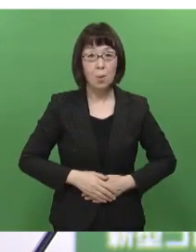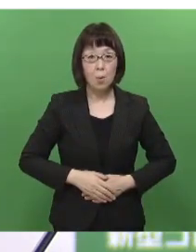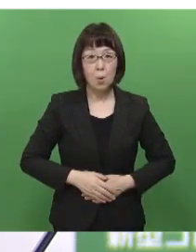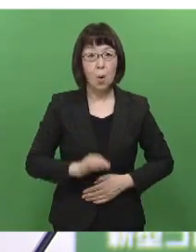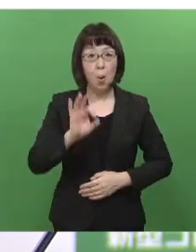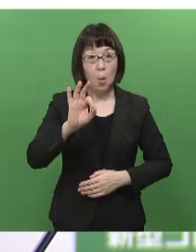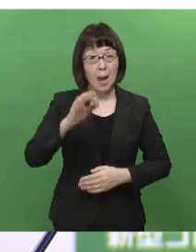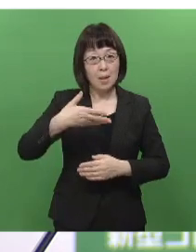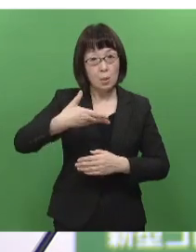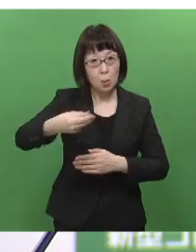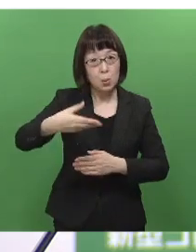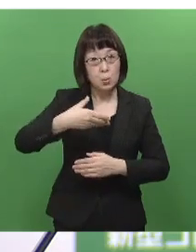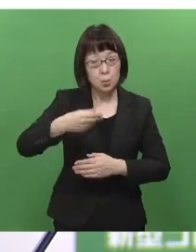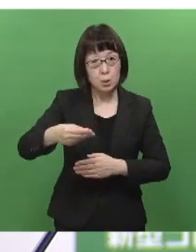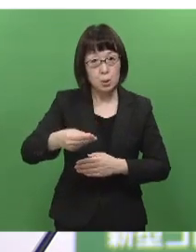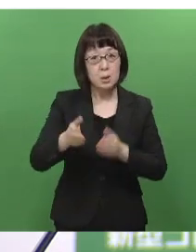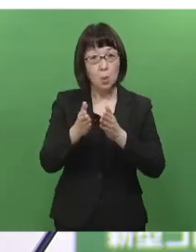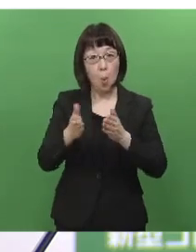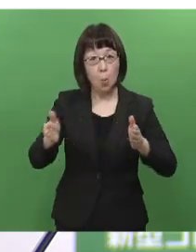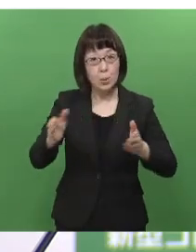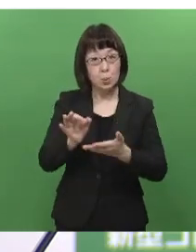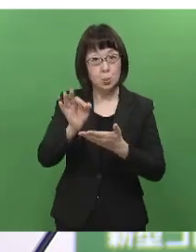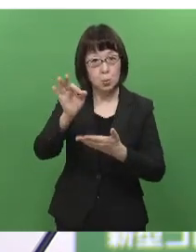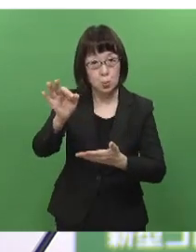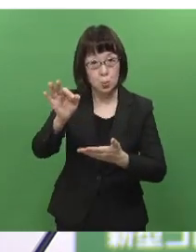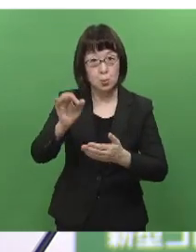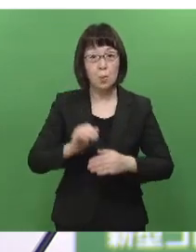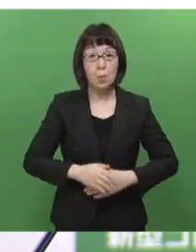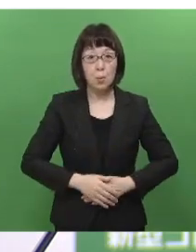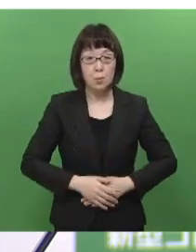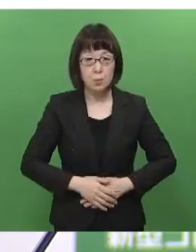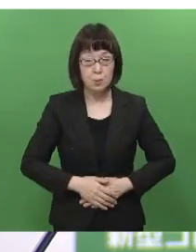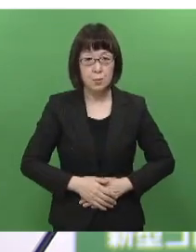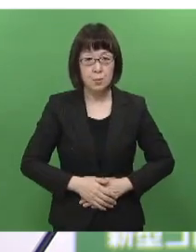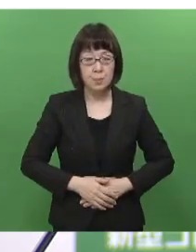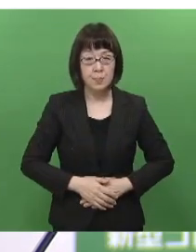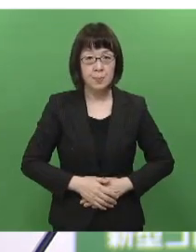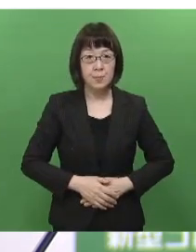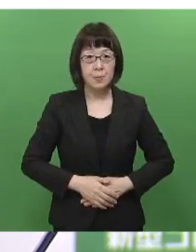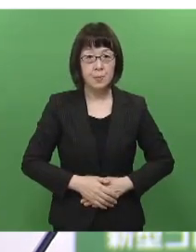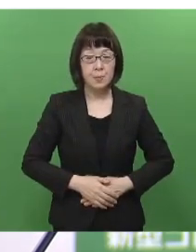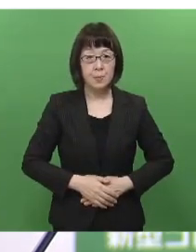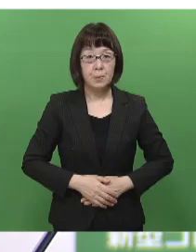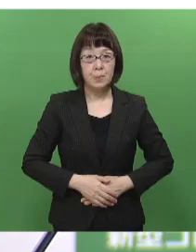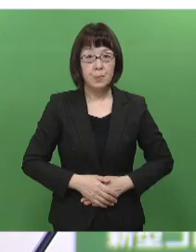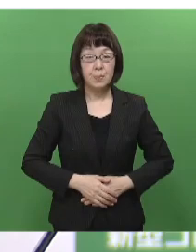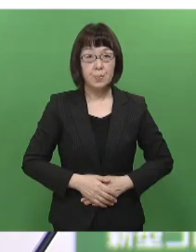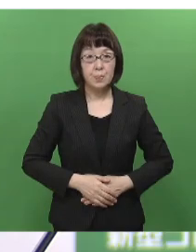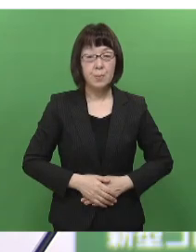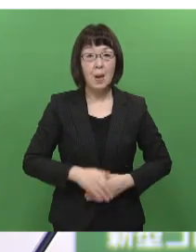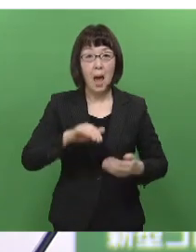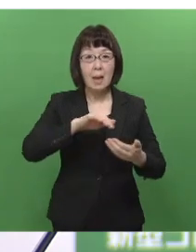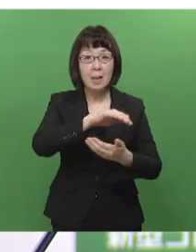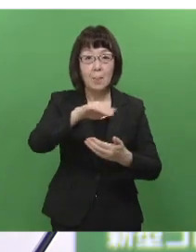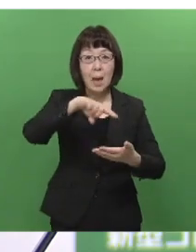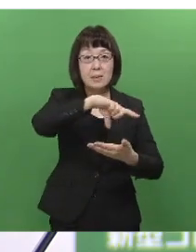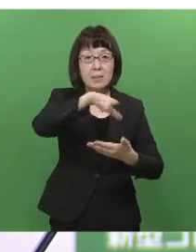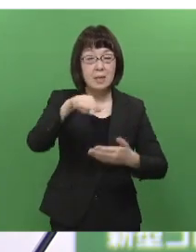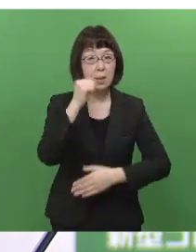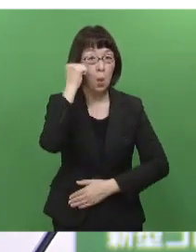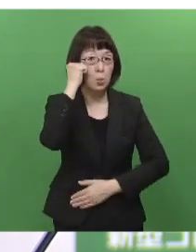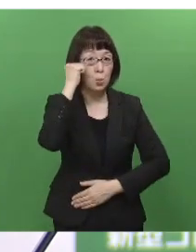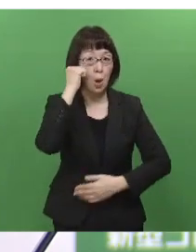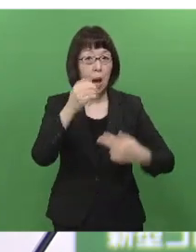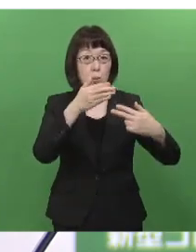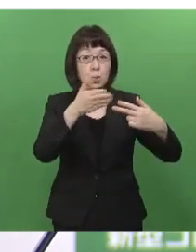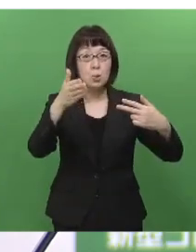の優遇を充実をいたします。さらに都が多摩地域の宿泊施設をテレ